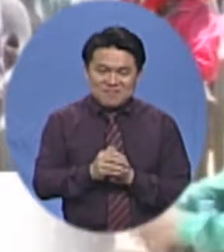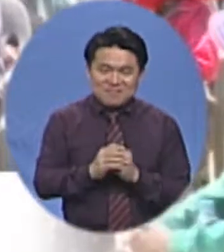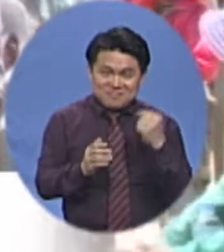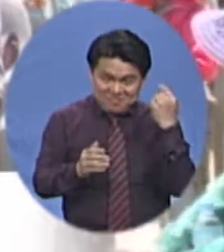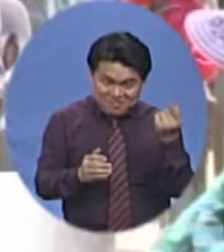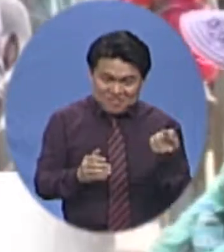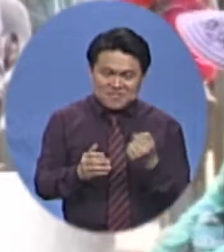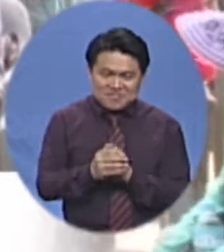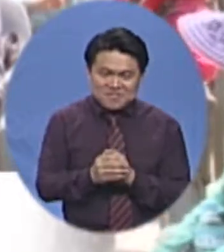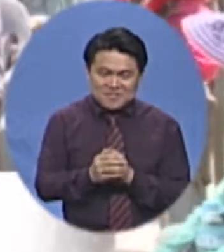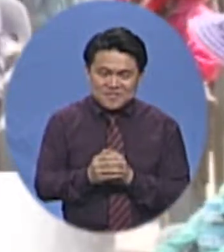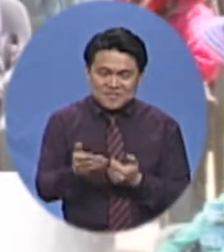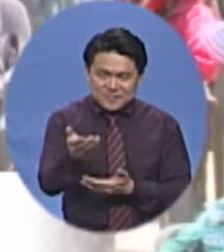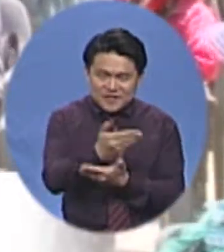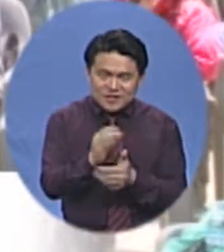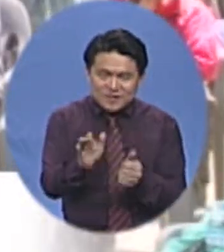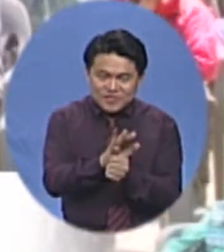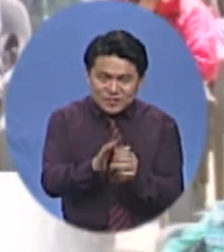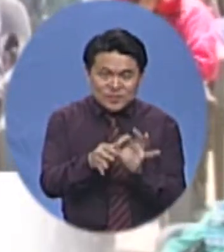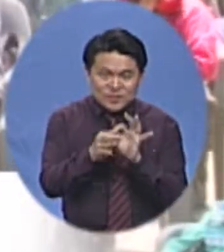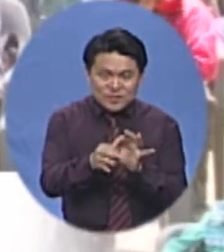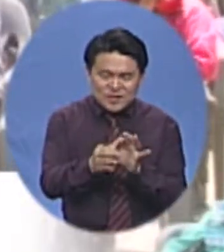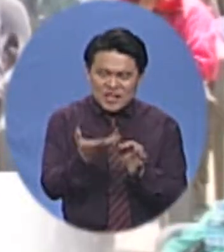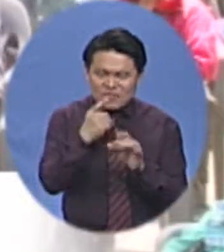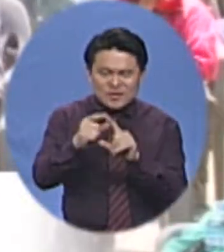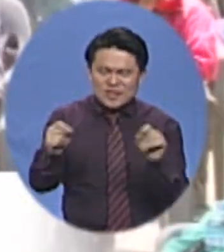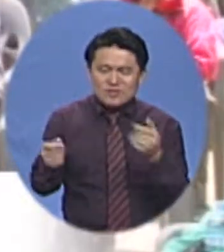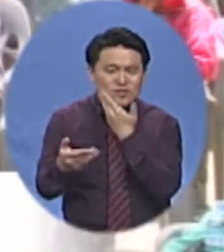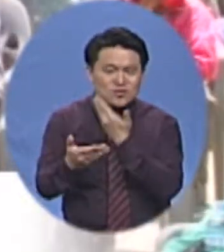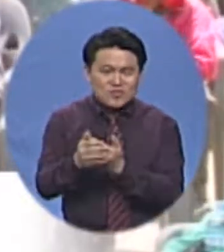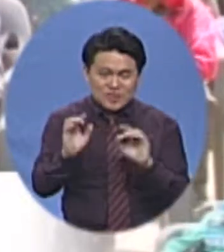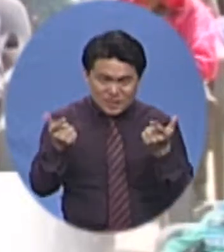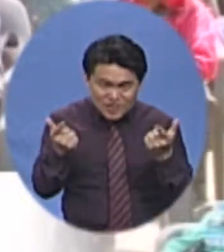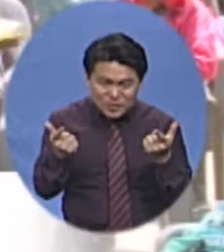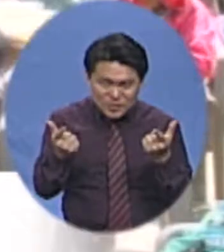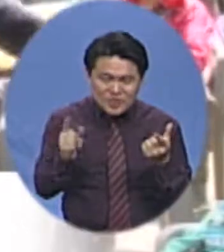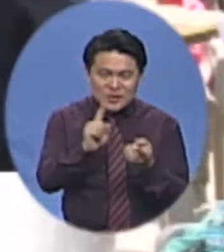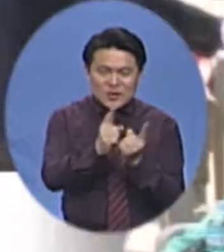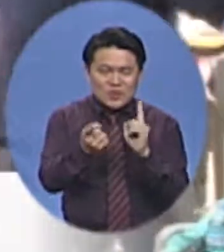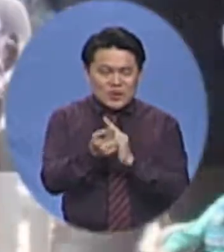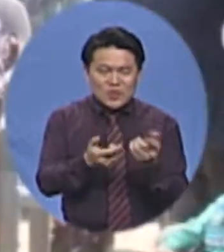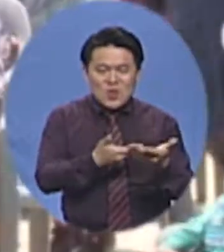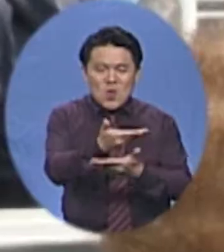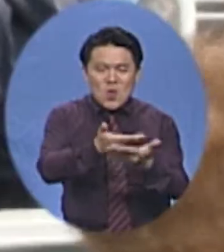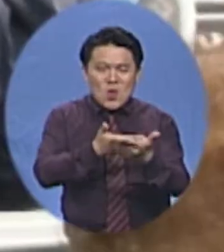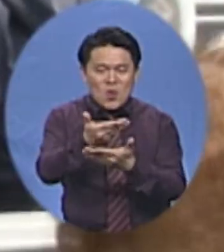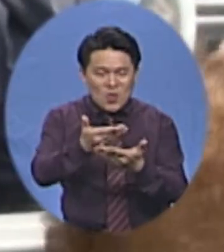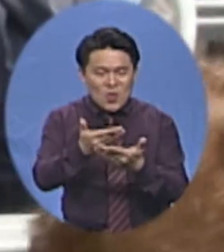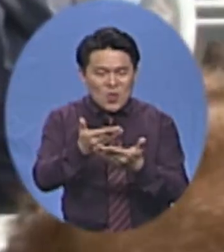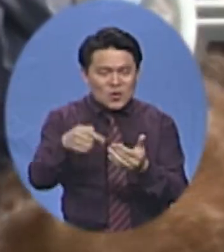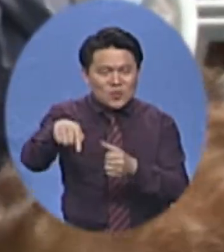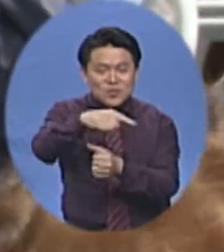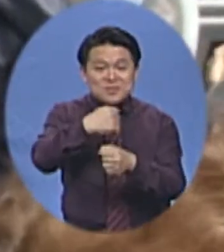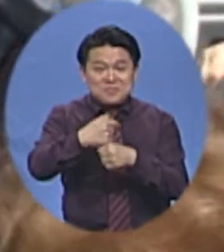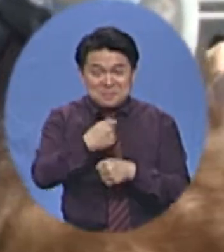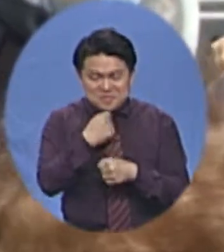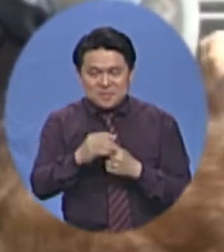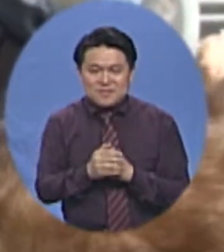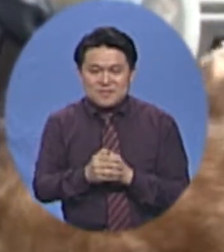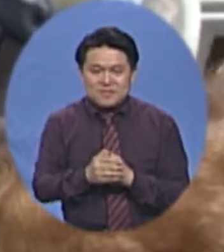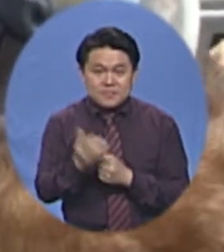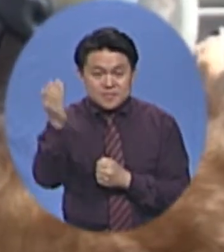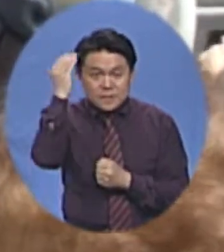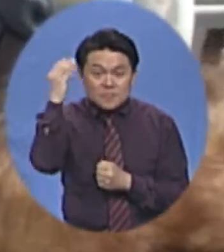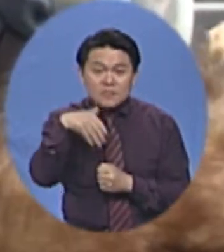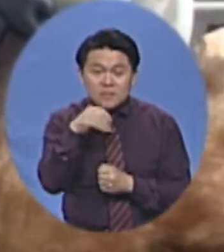해서 나눔과 배품을 통한 음식의 문제보다도 그런 정서를 만들겠다. 한편